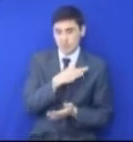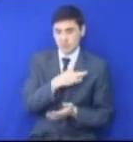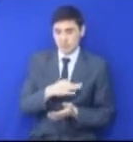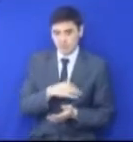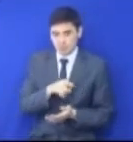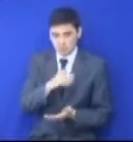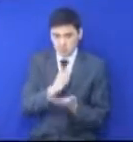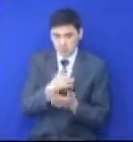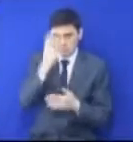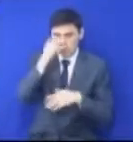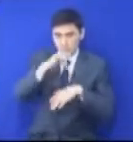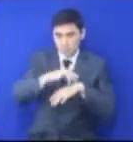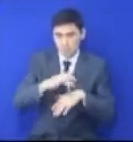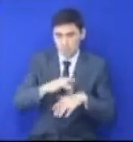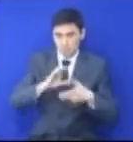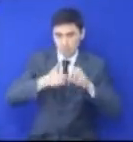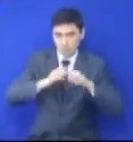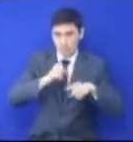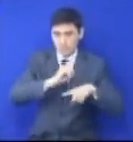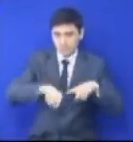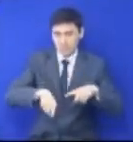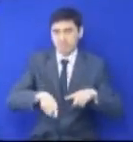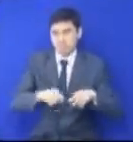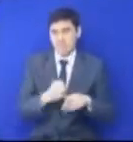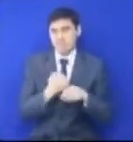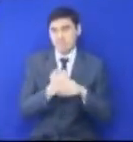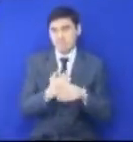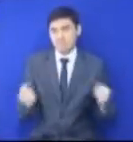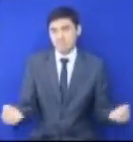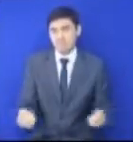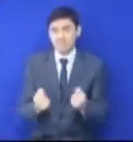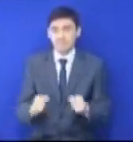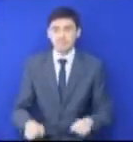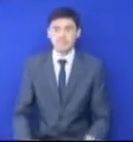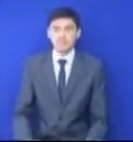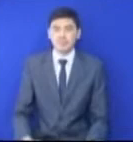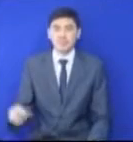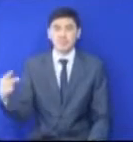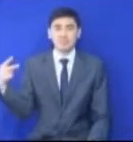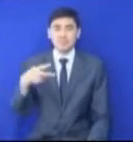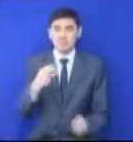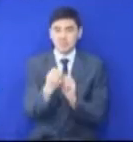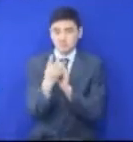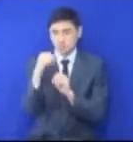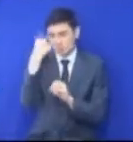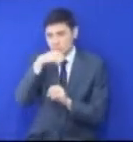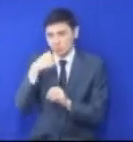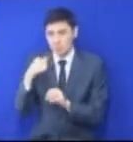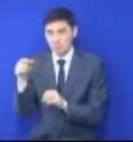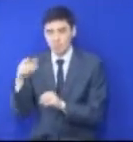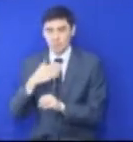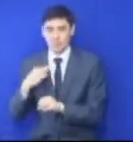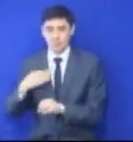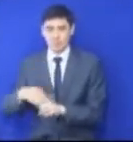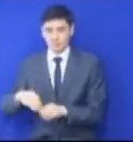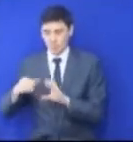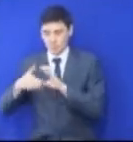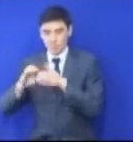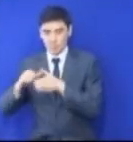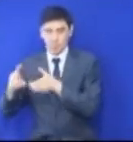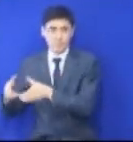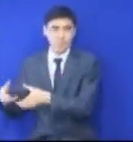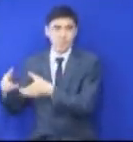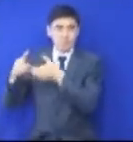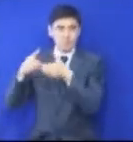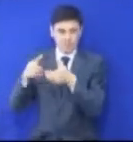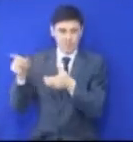увлечении, не ожидая, что эта идея примет такой масштаб. В 2014 году мой сын принес мне кубик домой. Попросил дедушку